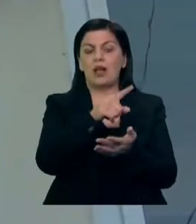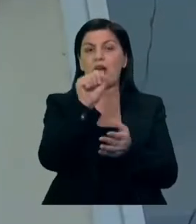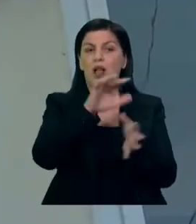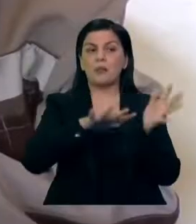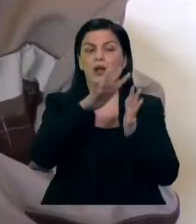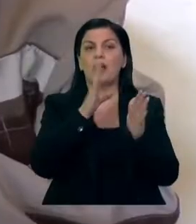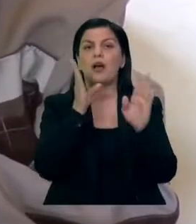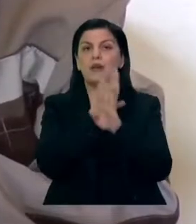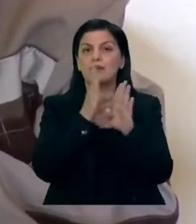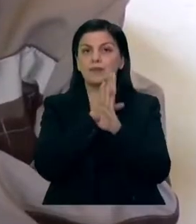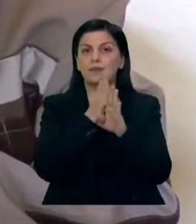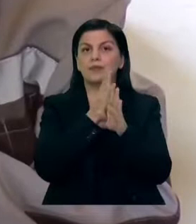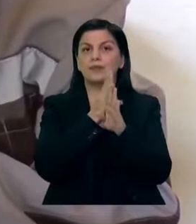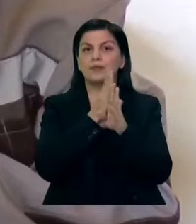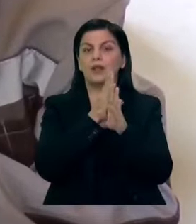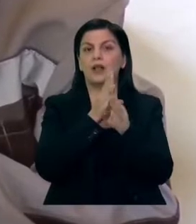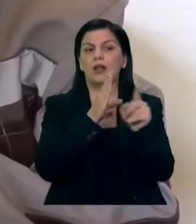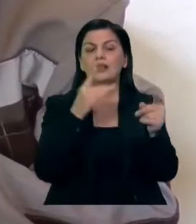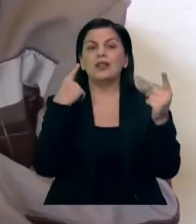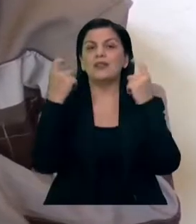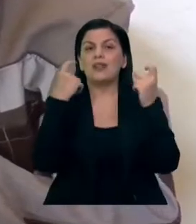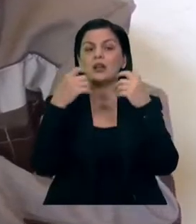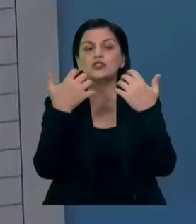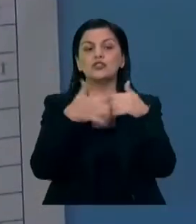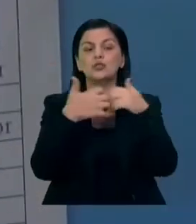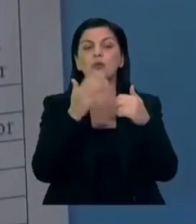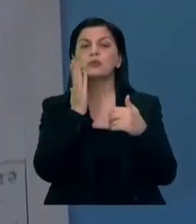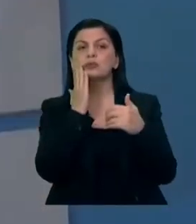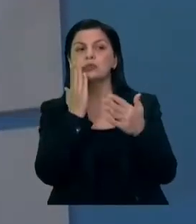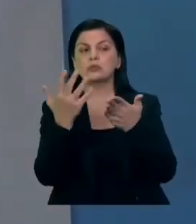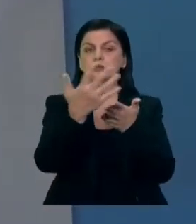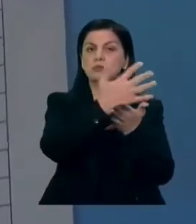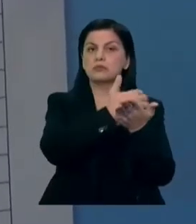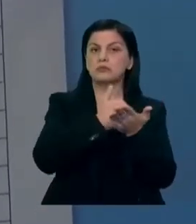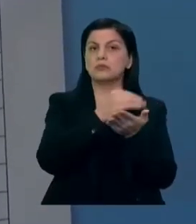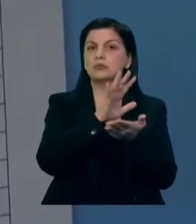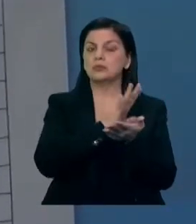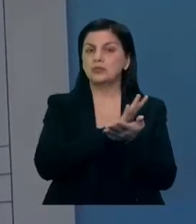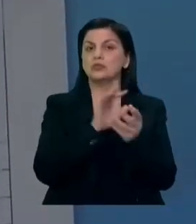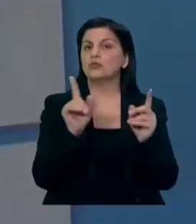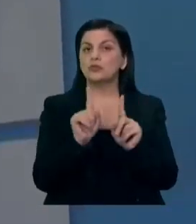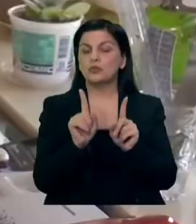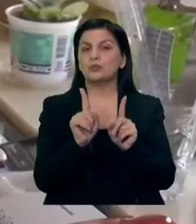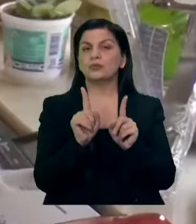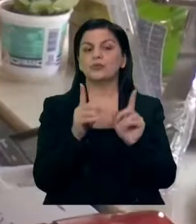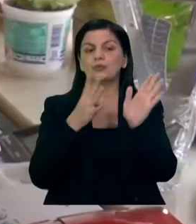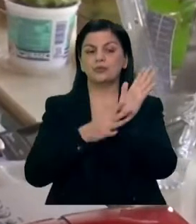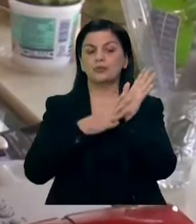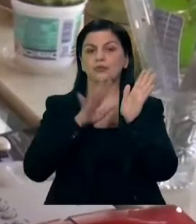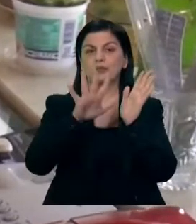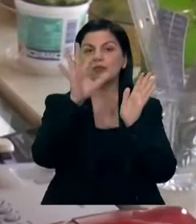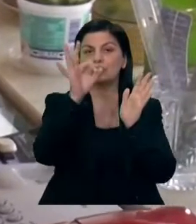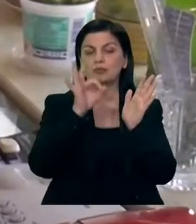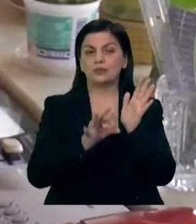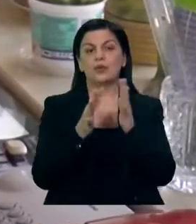Qərb Regional Hidrometeorologiya Mərkəzinin məlumatları hesabına təhlil edilib. Ümumiyyətlə, Qarabağın məlumatlarının hazırlanmasında 95%